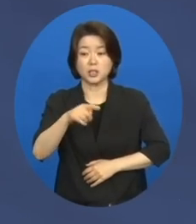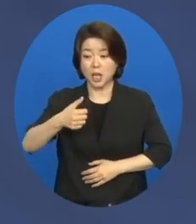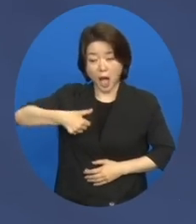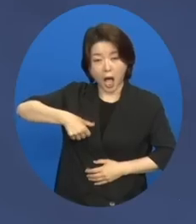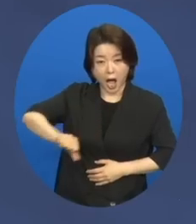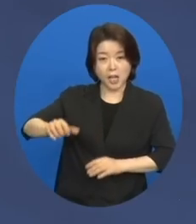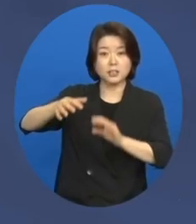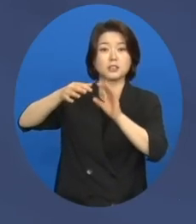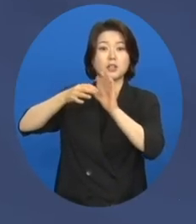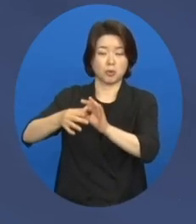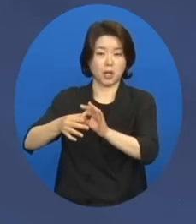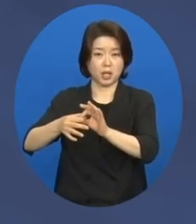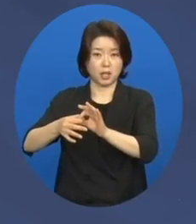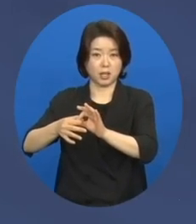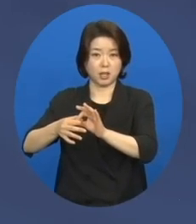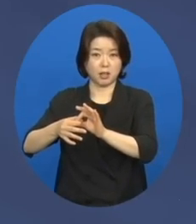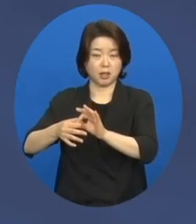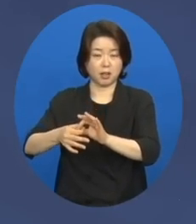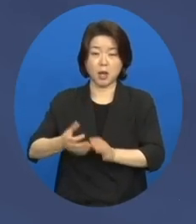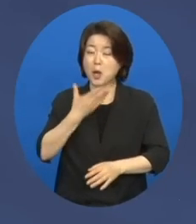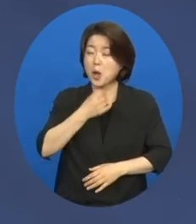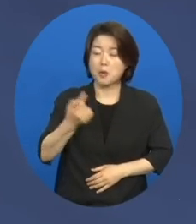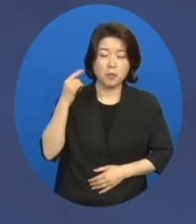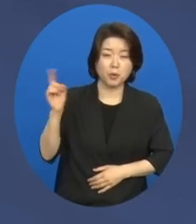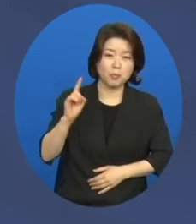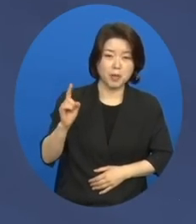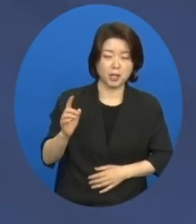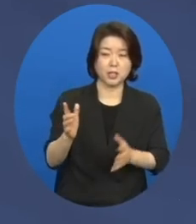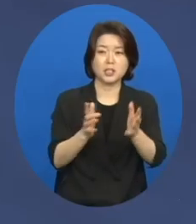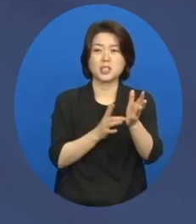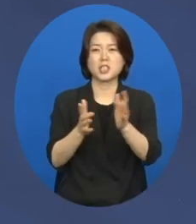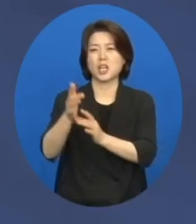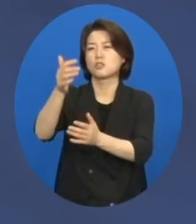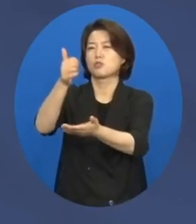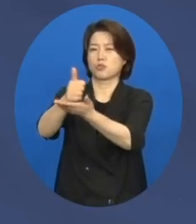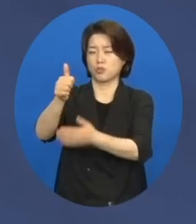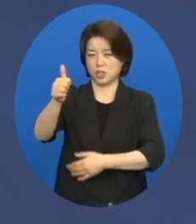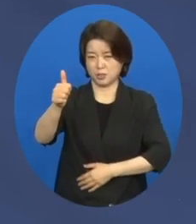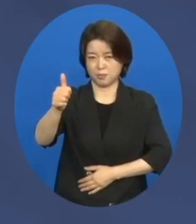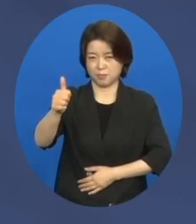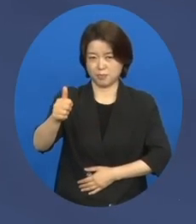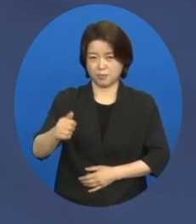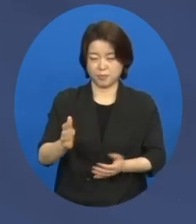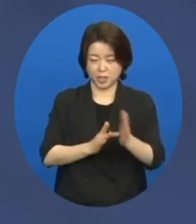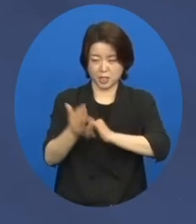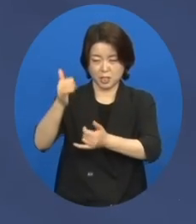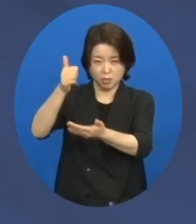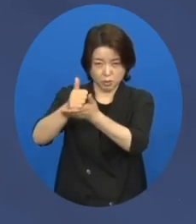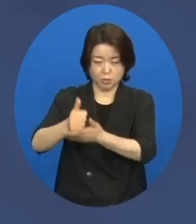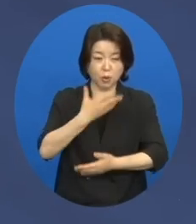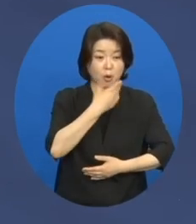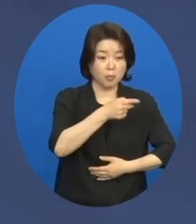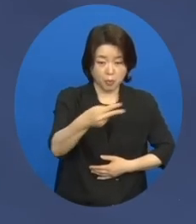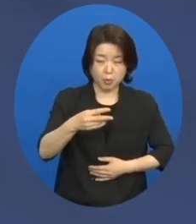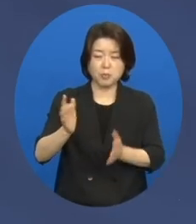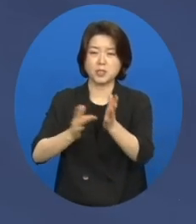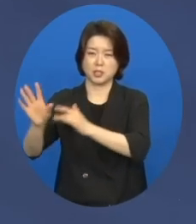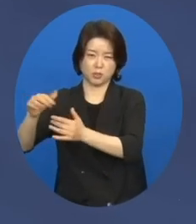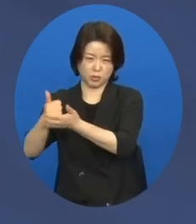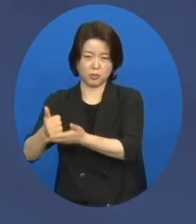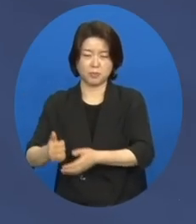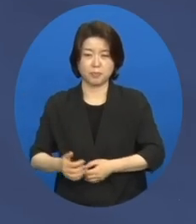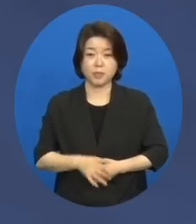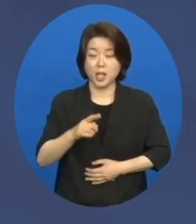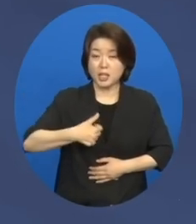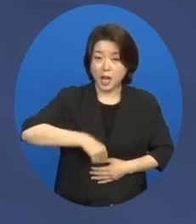아들에 관하여, 그러니까 복음은 바로 예수님이시라는 거예요. 예수 그리스도, 복음은 예수 그리스도예요. 그런데 그